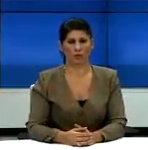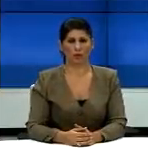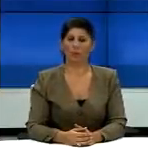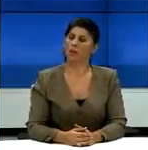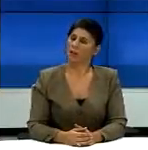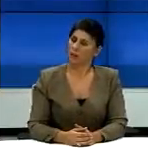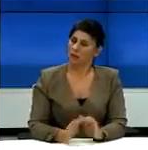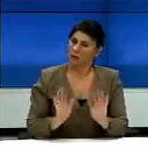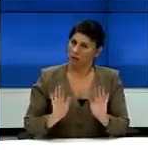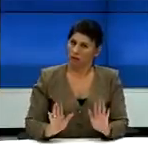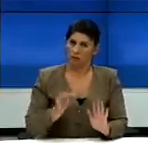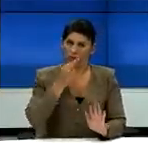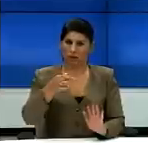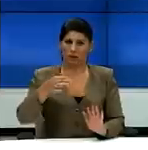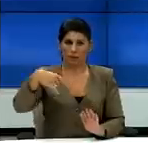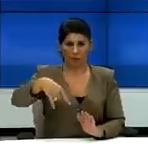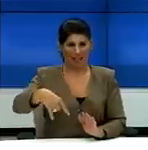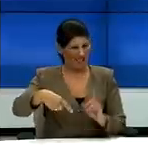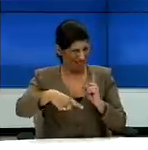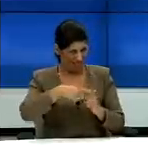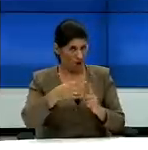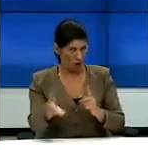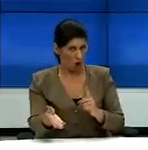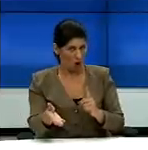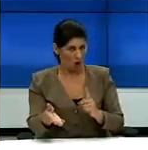Τώρα, το αναφερθήκατε σε αυτό, σε ένα θετικό παράδειγμα.